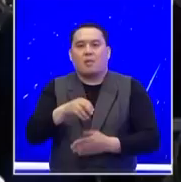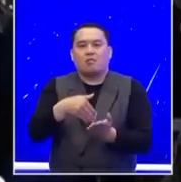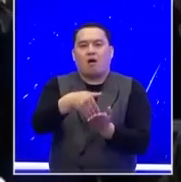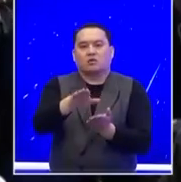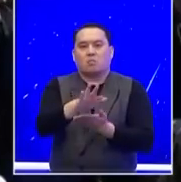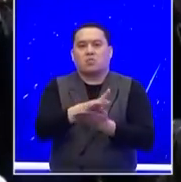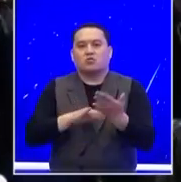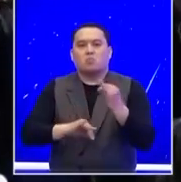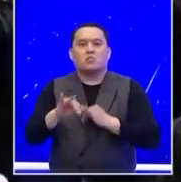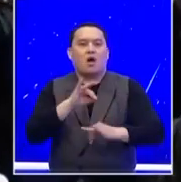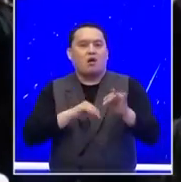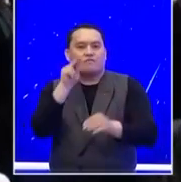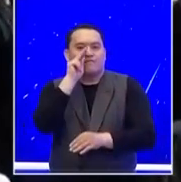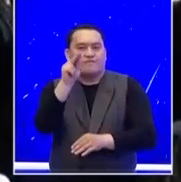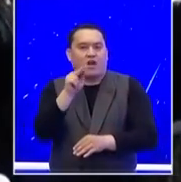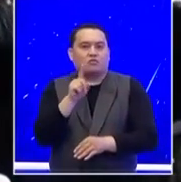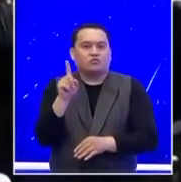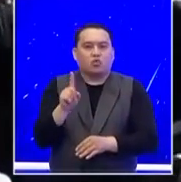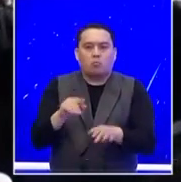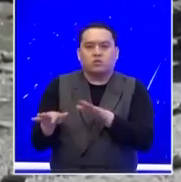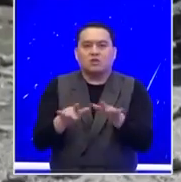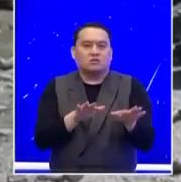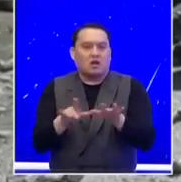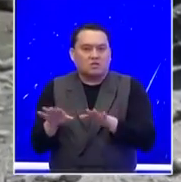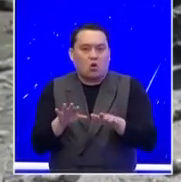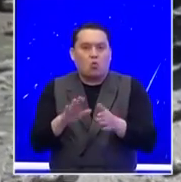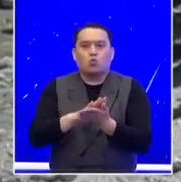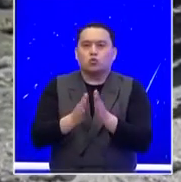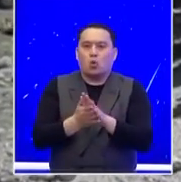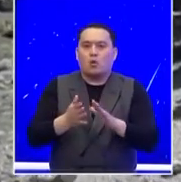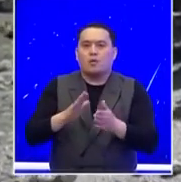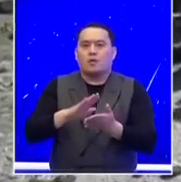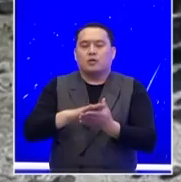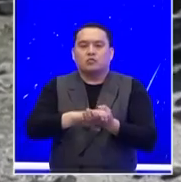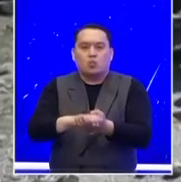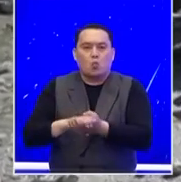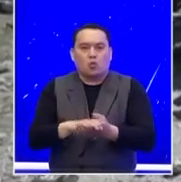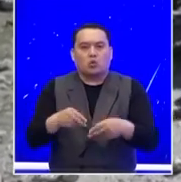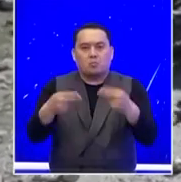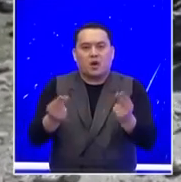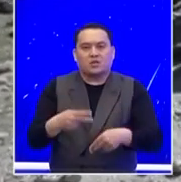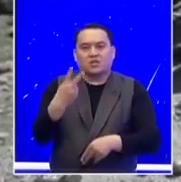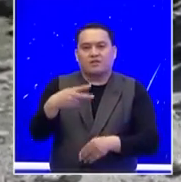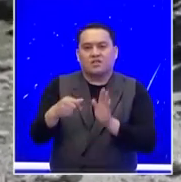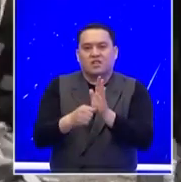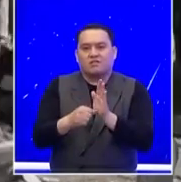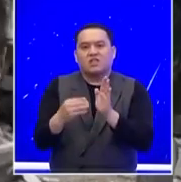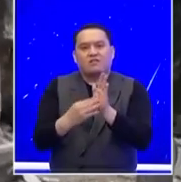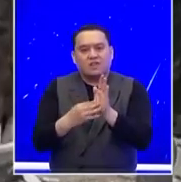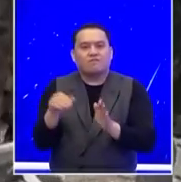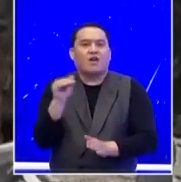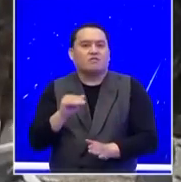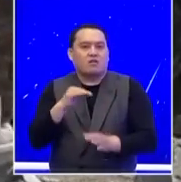продолжать переговоры, обвинив Кабул в затягивании процесса. Одним из условий мирного соглашения, подписанного 29 февраля,